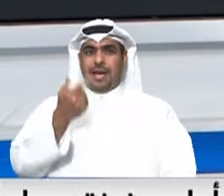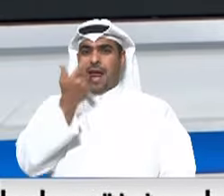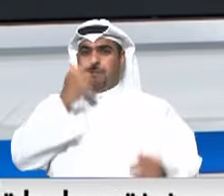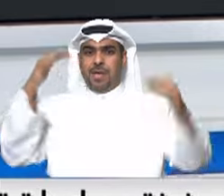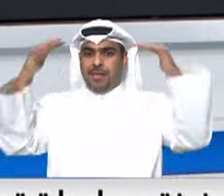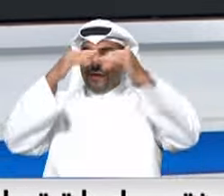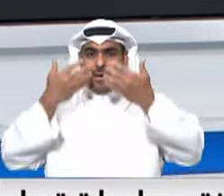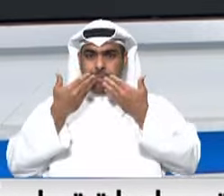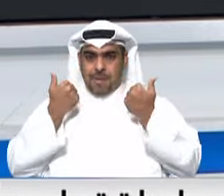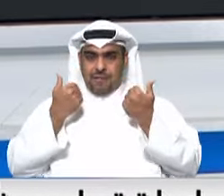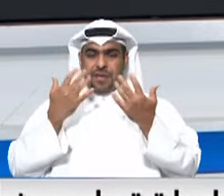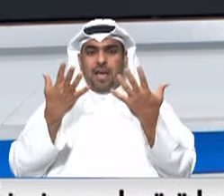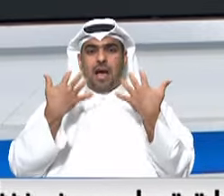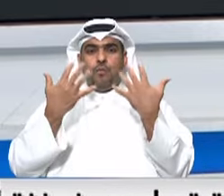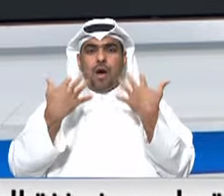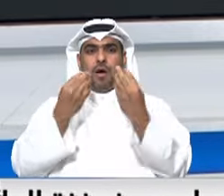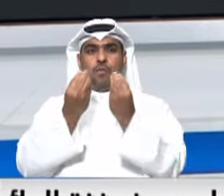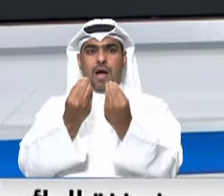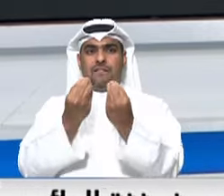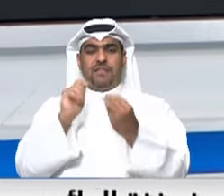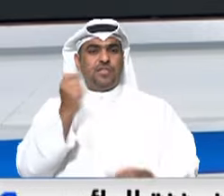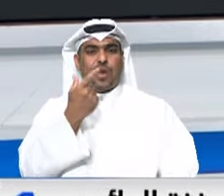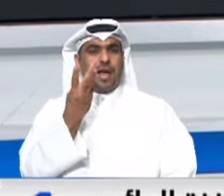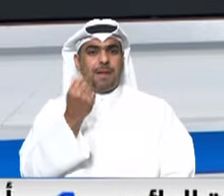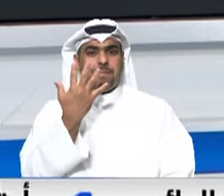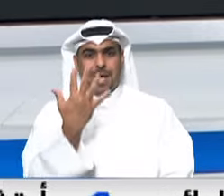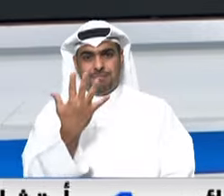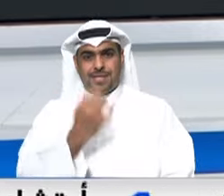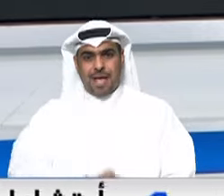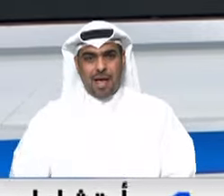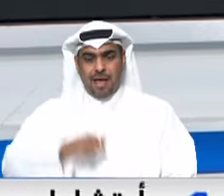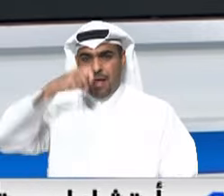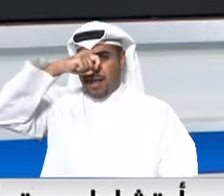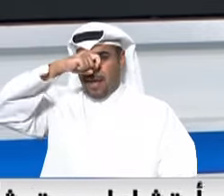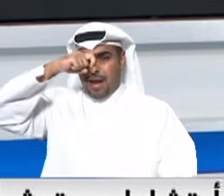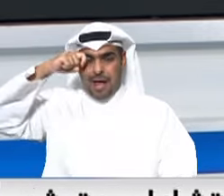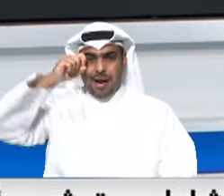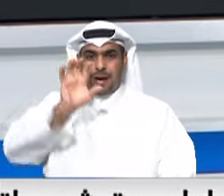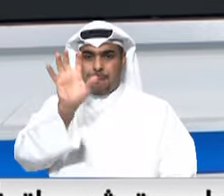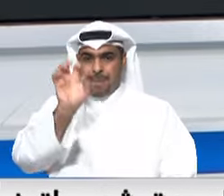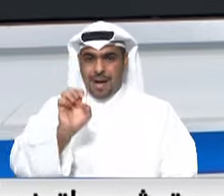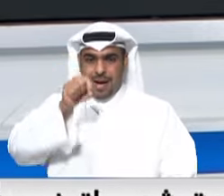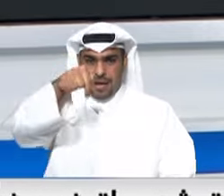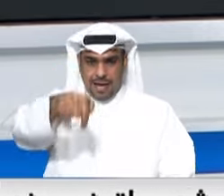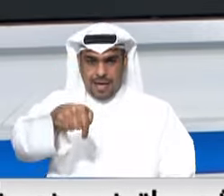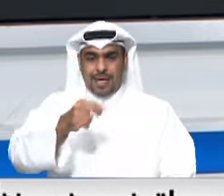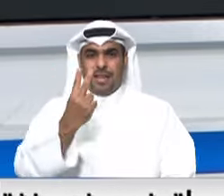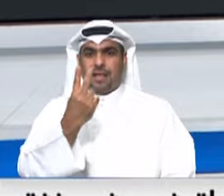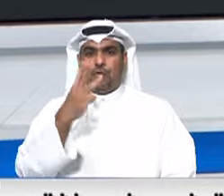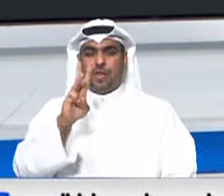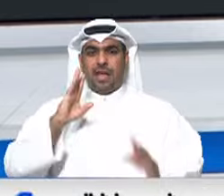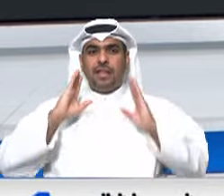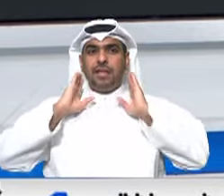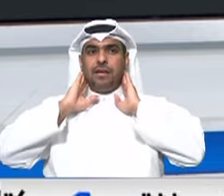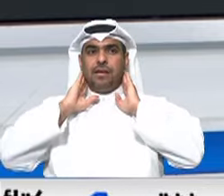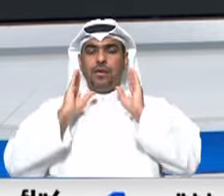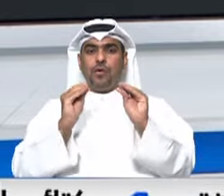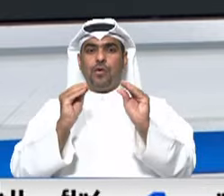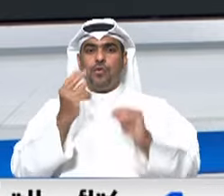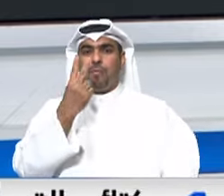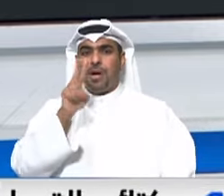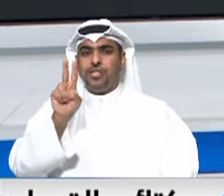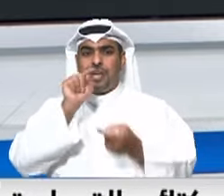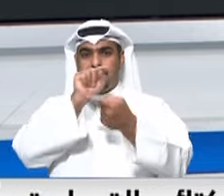شمالية غربية سرعتها 5 كيلو متر في الساعة. درجة الحرارة الحالية 32 درجة مئوية، الرطوبة النسبية